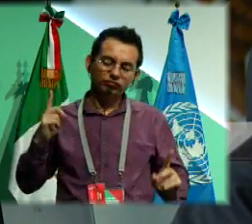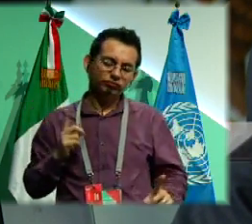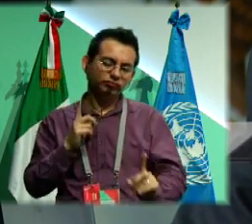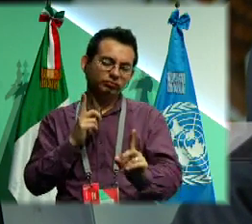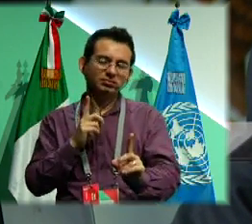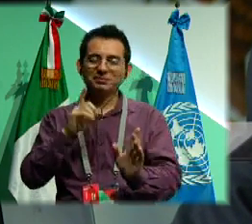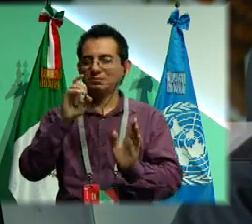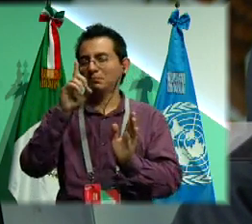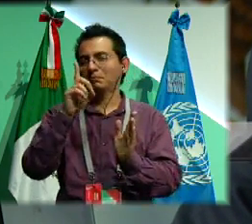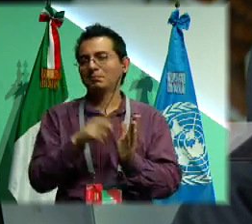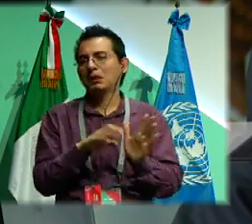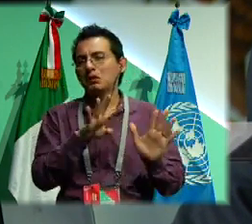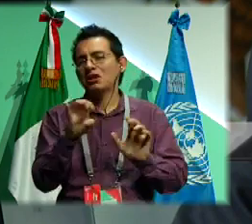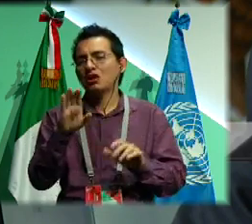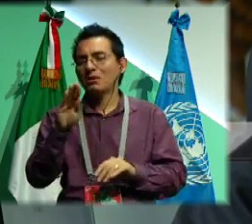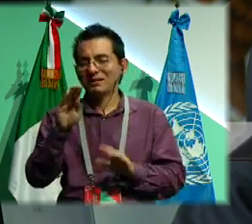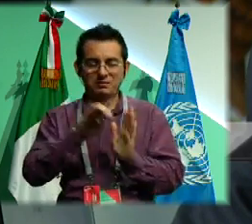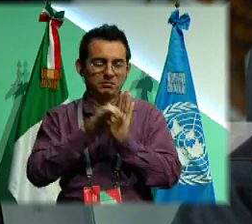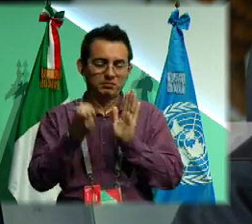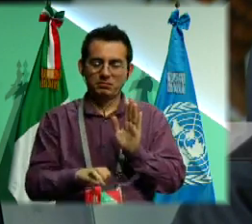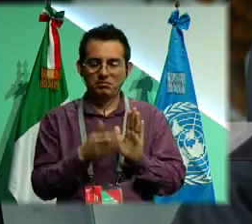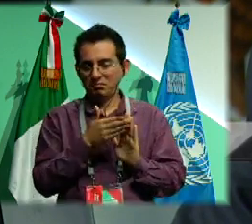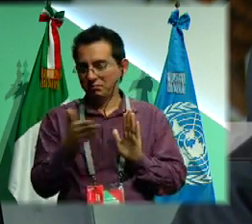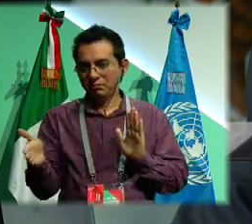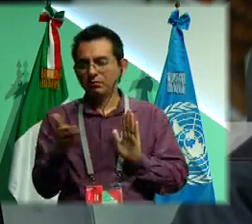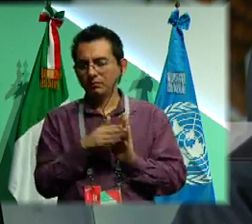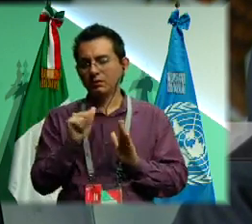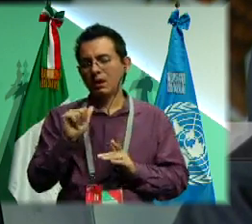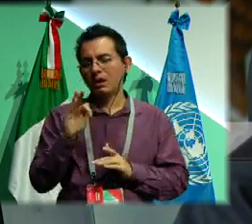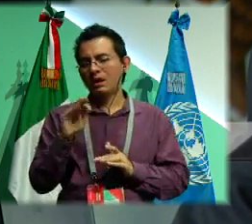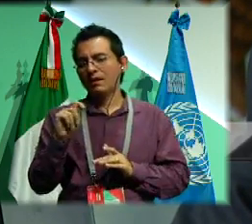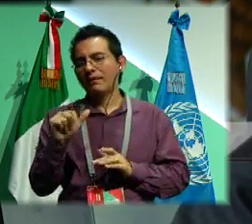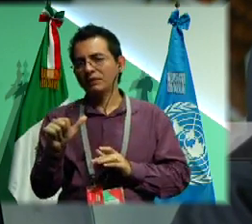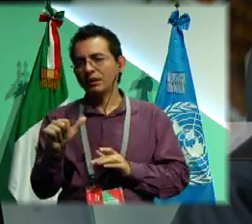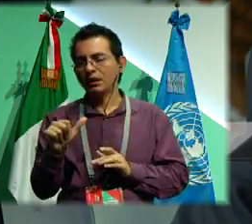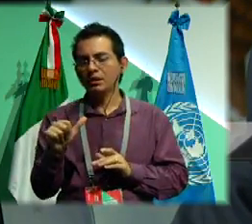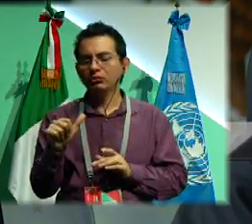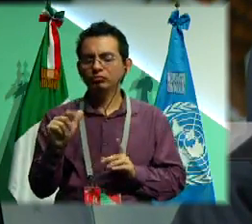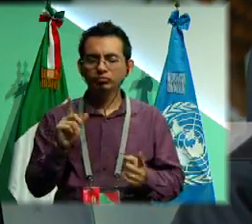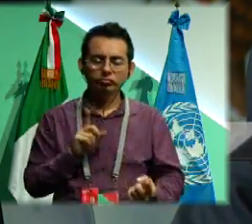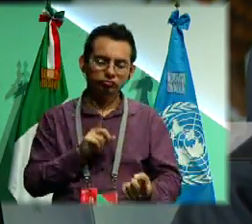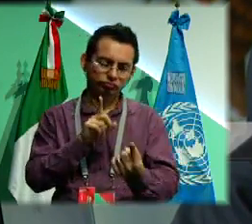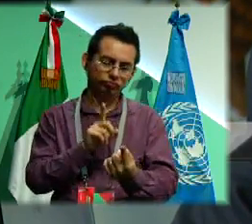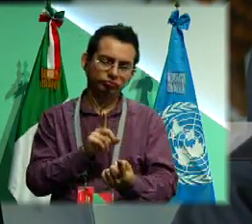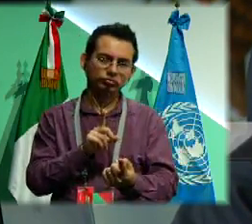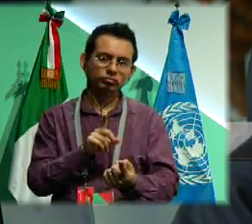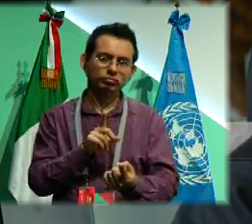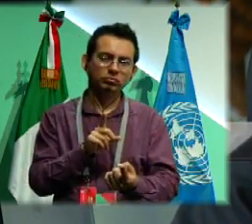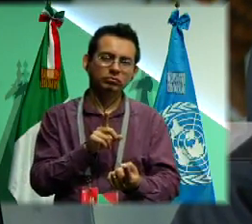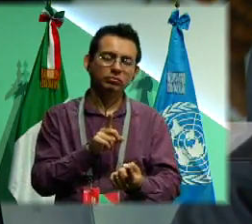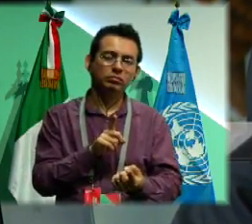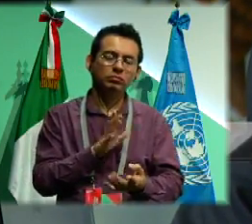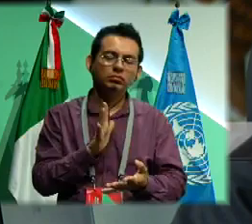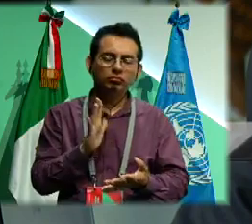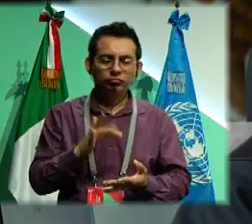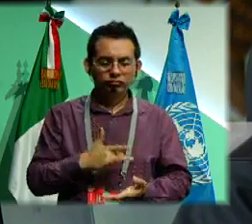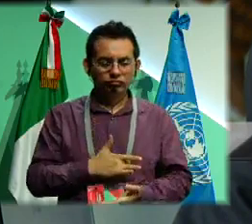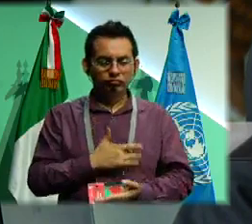négocié dans les années 90 l'accord de libre-échange avec l'Amérique du Nord, la